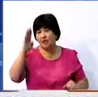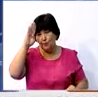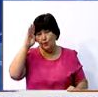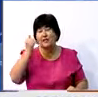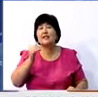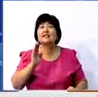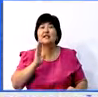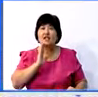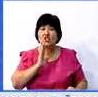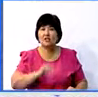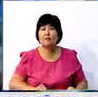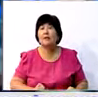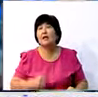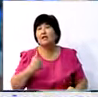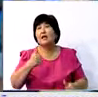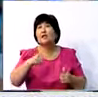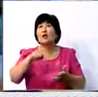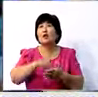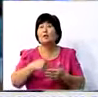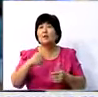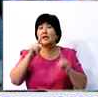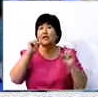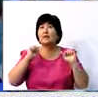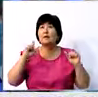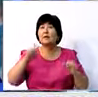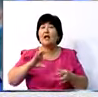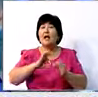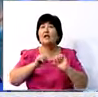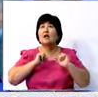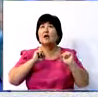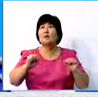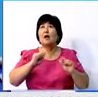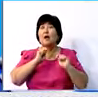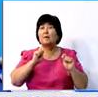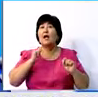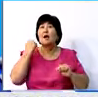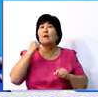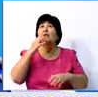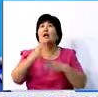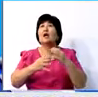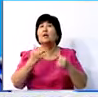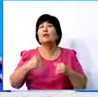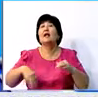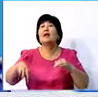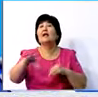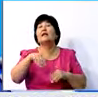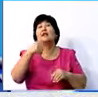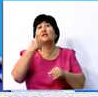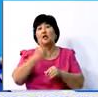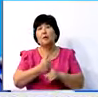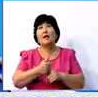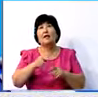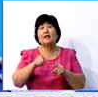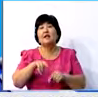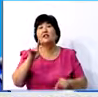женщин. В соревнованиях примут участие известные спортсмены, олимпийские чемпионы и призеры, а также победители мировых и континентальных первенств.